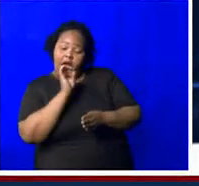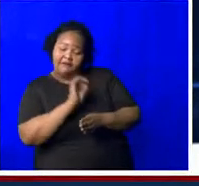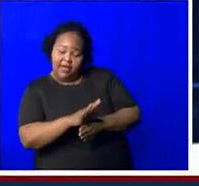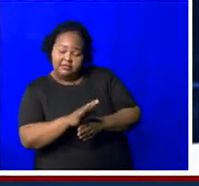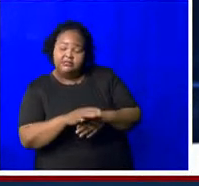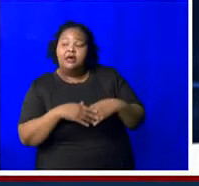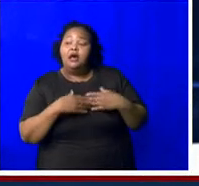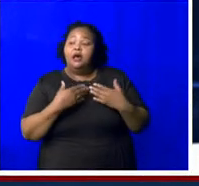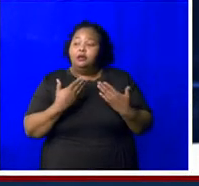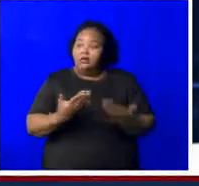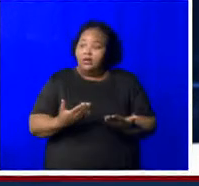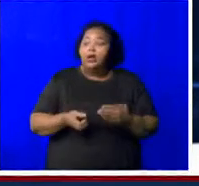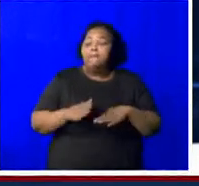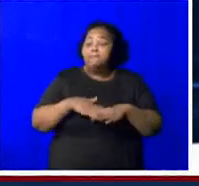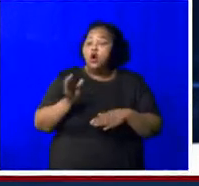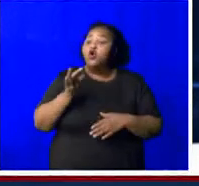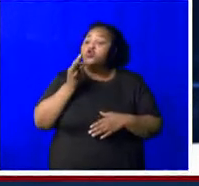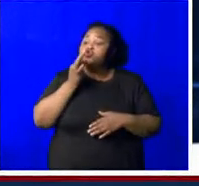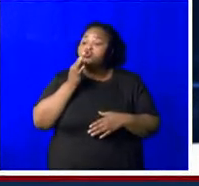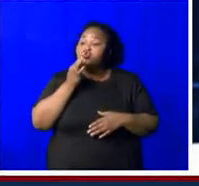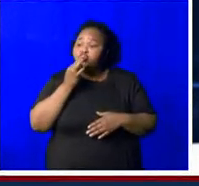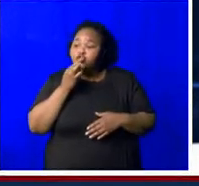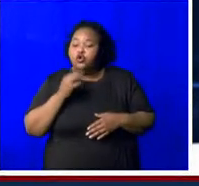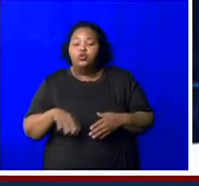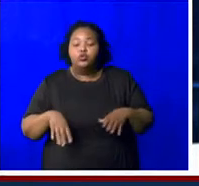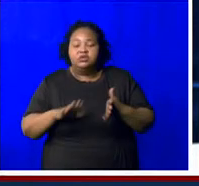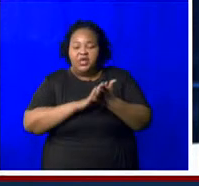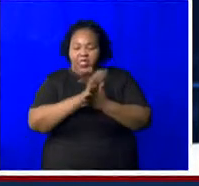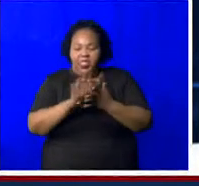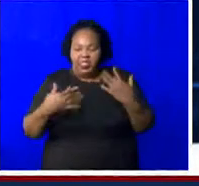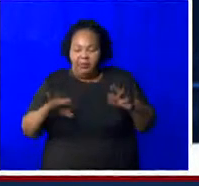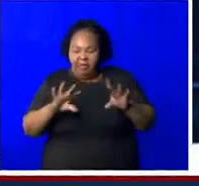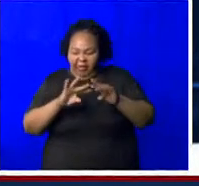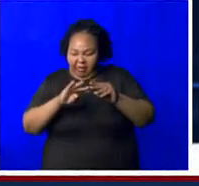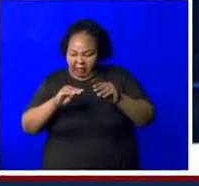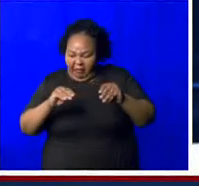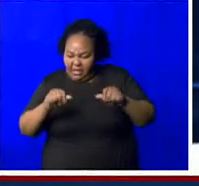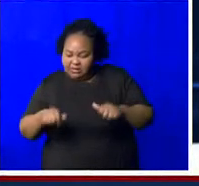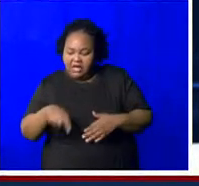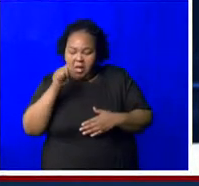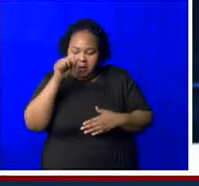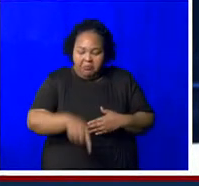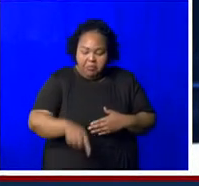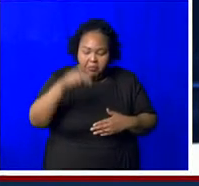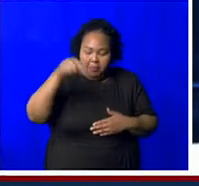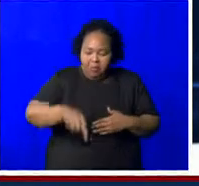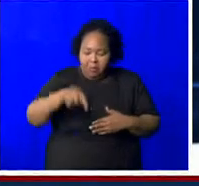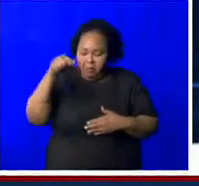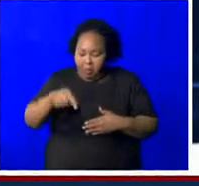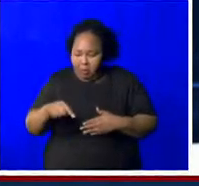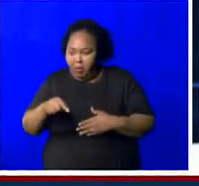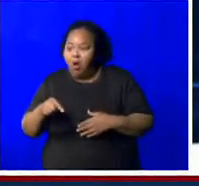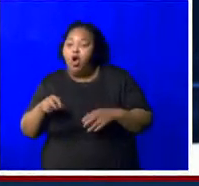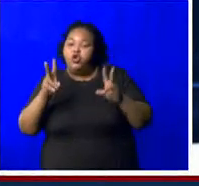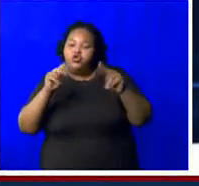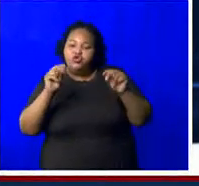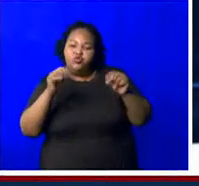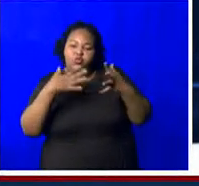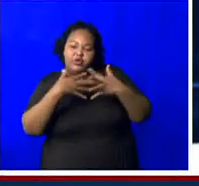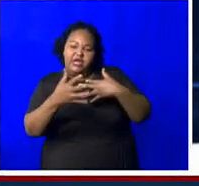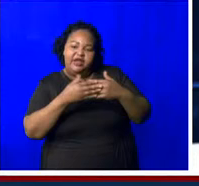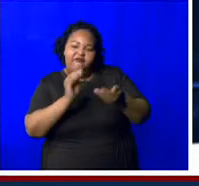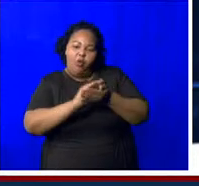bavule emathuba emisebenzi bakhe imali ngetibi nalo sekulahliwe lokufaka ekhathi emaplastiki. Imvuna